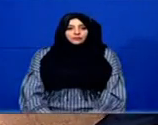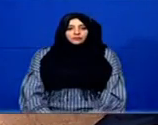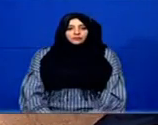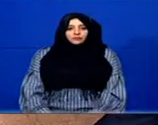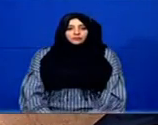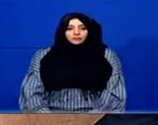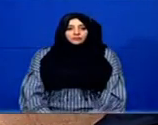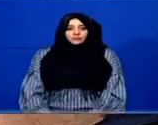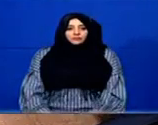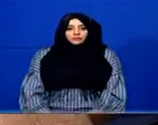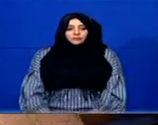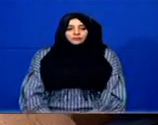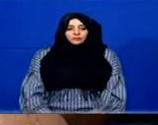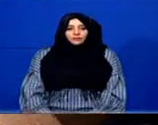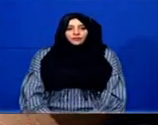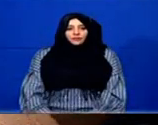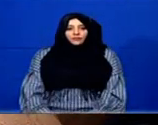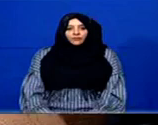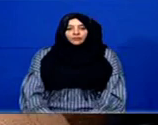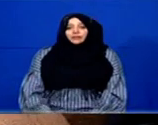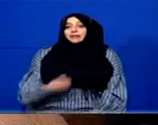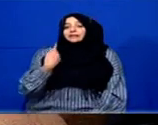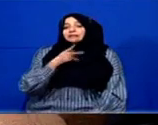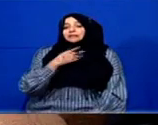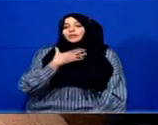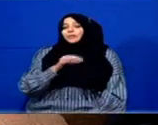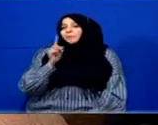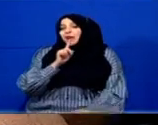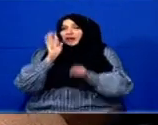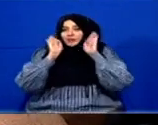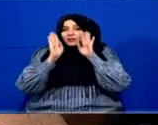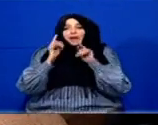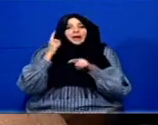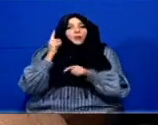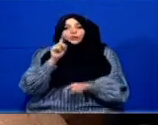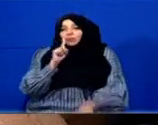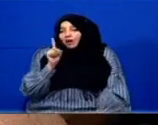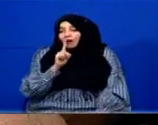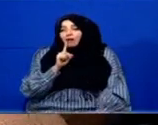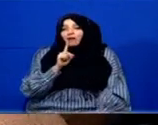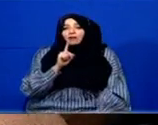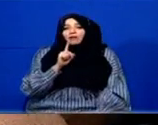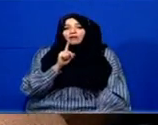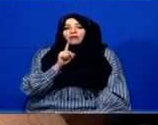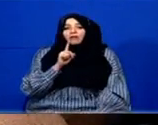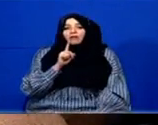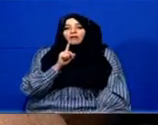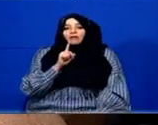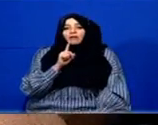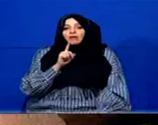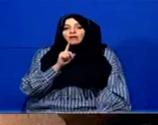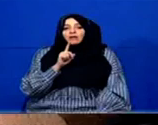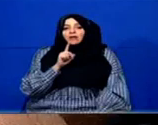طيب سؤال موالي تكون عندها بنت لا تصلي ولا تسمع الكلام وهذه البنت يعني كان لها